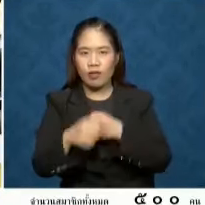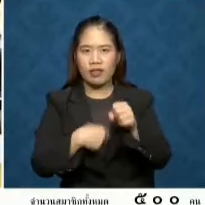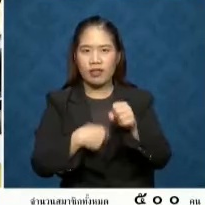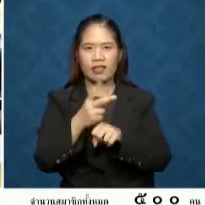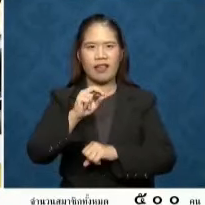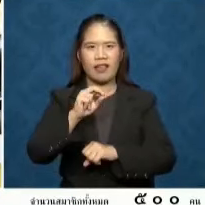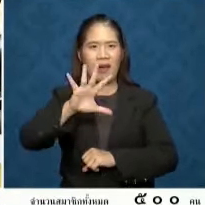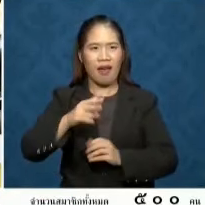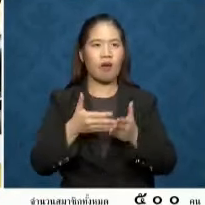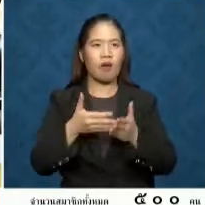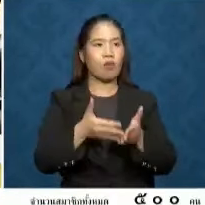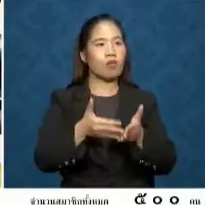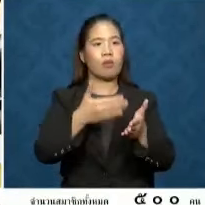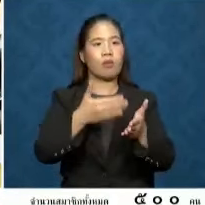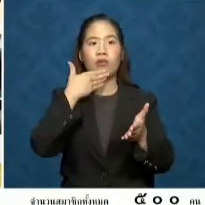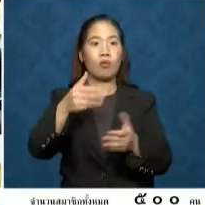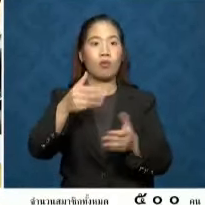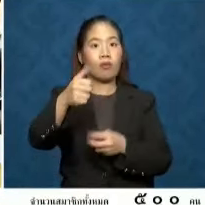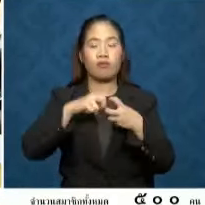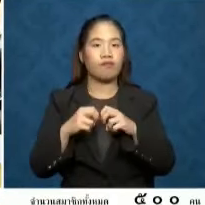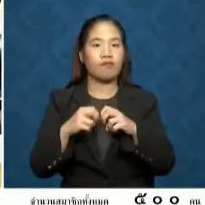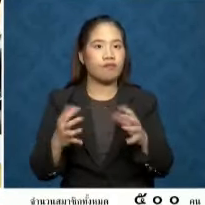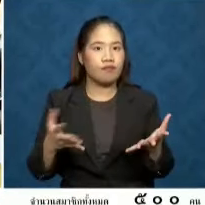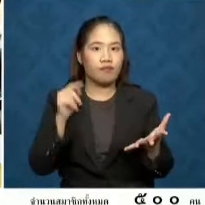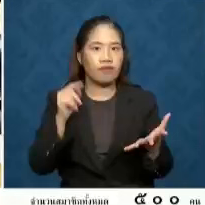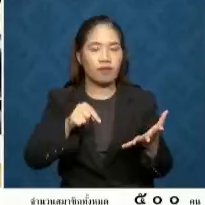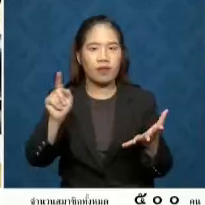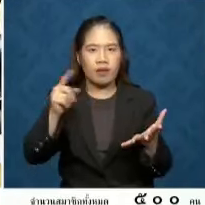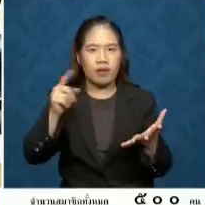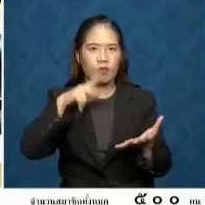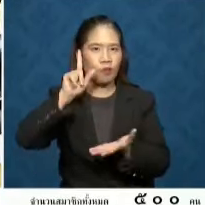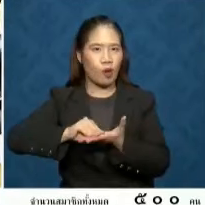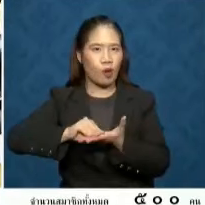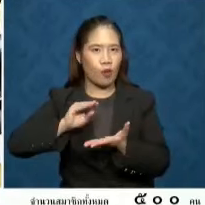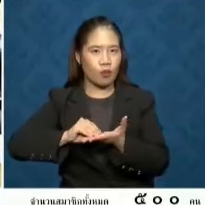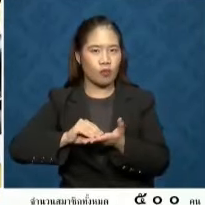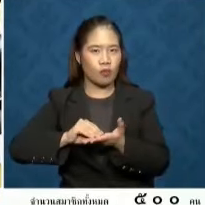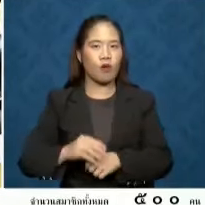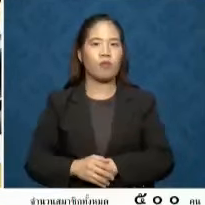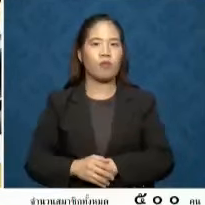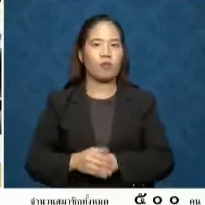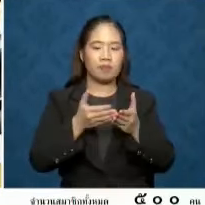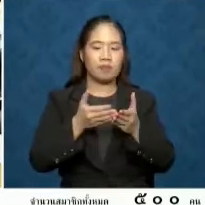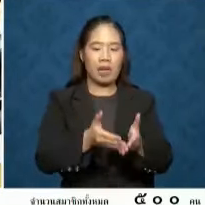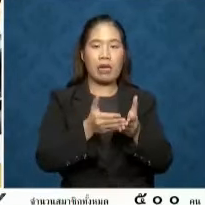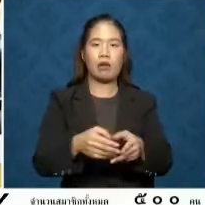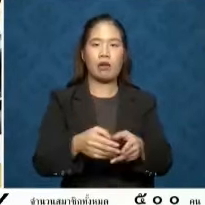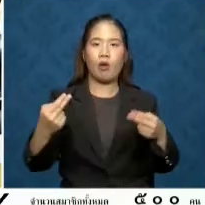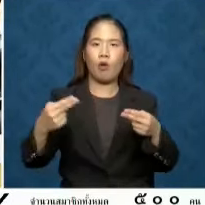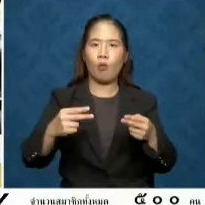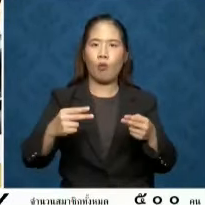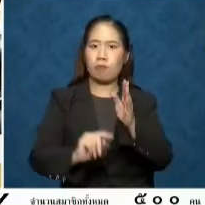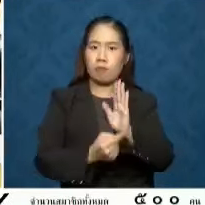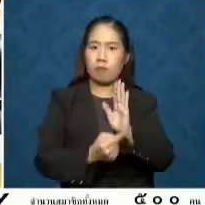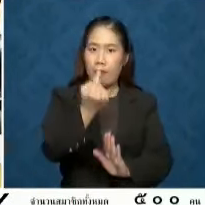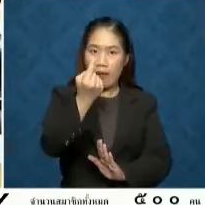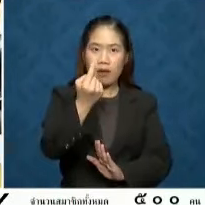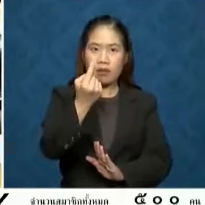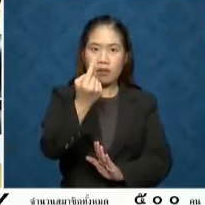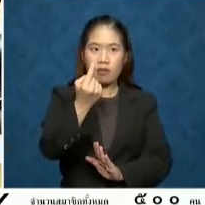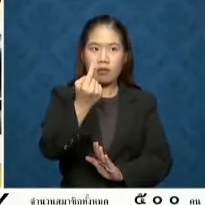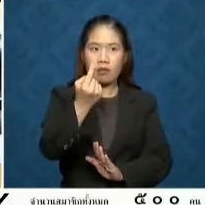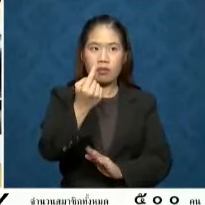ม่เป็นอะไรครับมันใช้มาแล้วนี่คือเรือจากที่ผมหาข้อมูลเป็นเรือลบลำแรกของโลกที่ล่มเพราะเจอคลื่น3เมตร